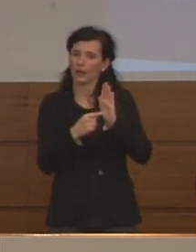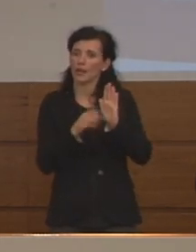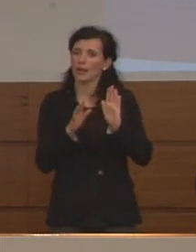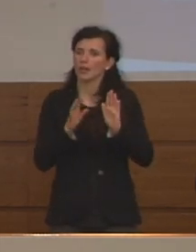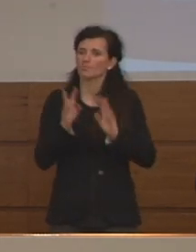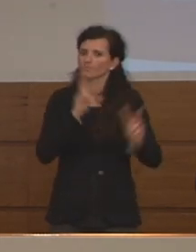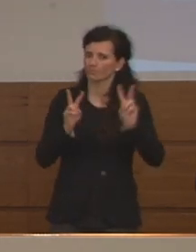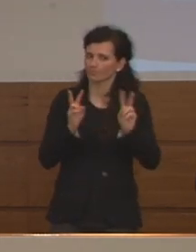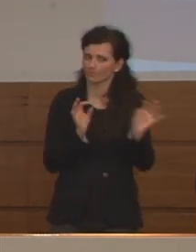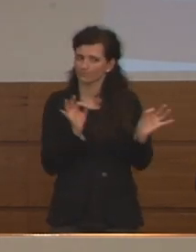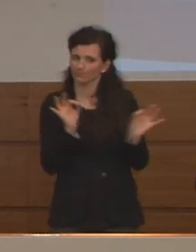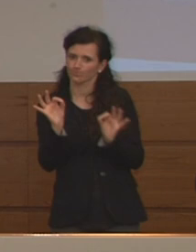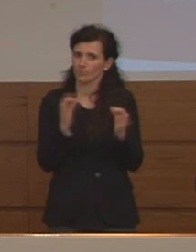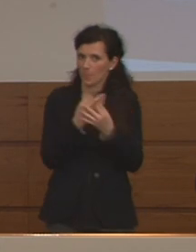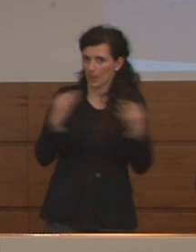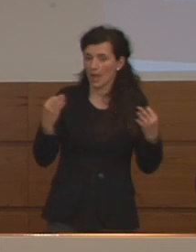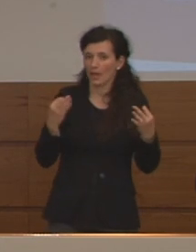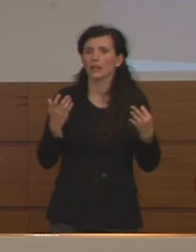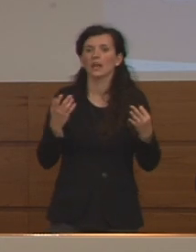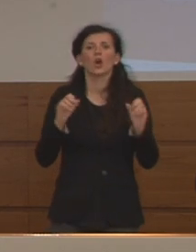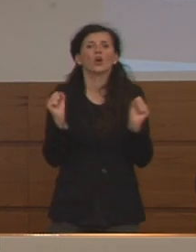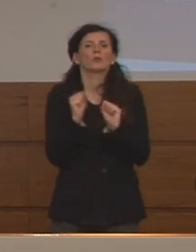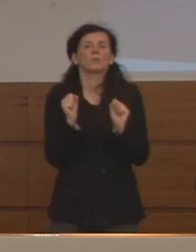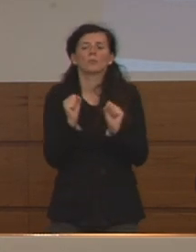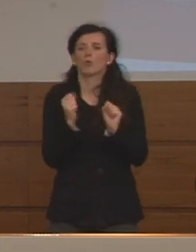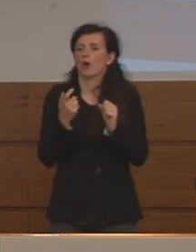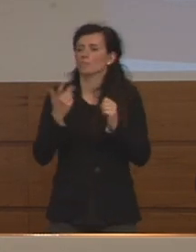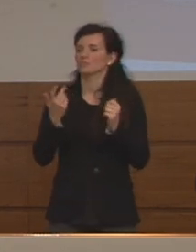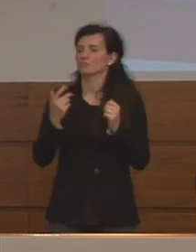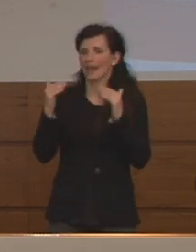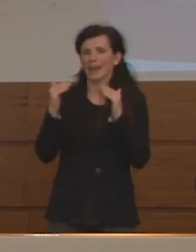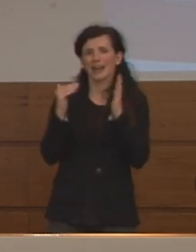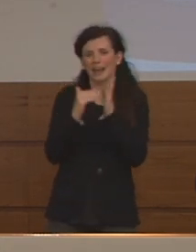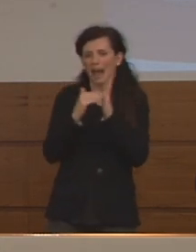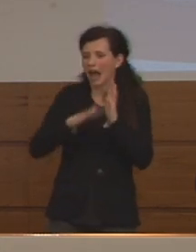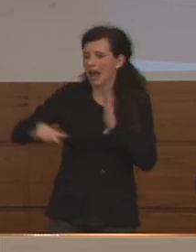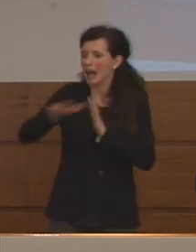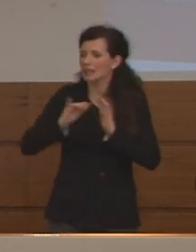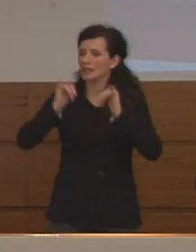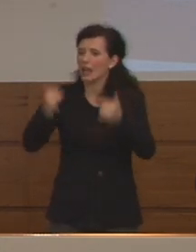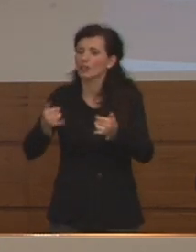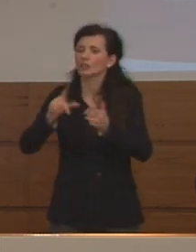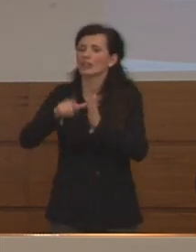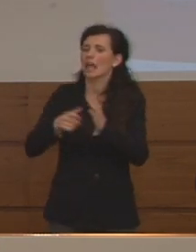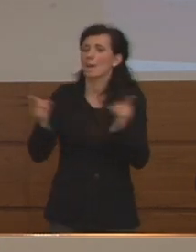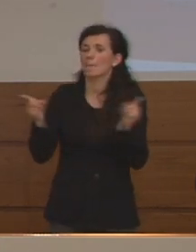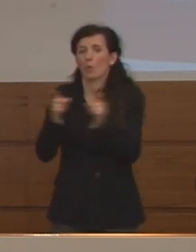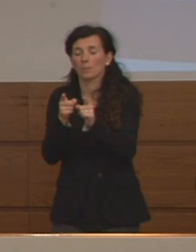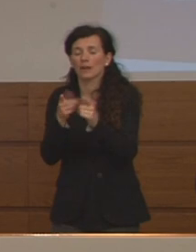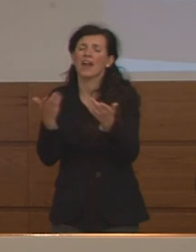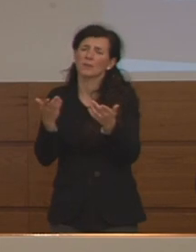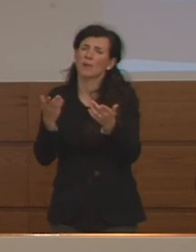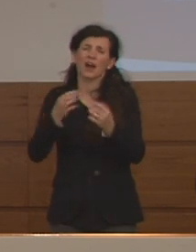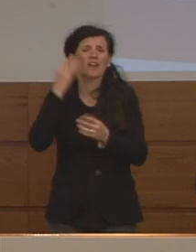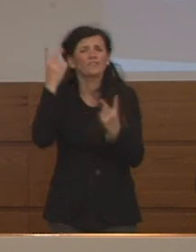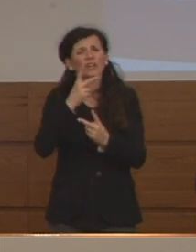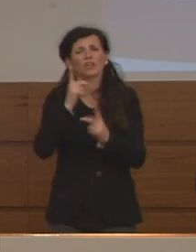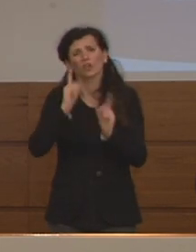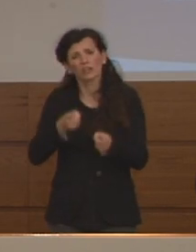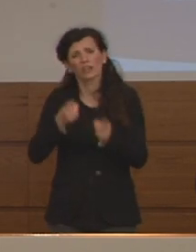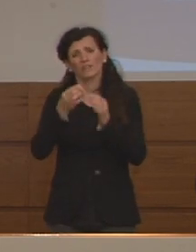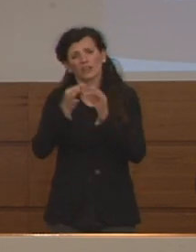impossibile stare vicino casa per un breve periodo quindi bisogna sfruttare le opportunità nel rispetto delle regole